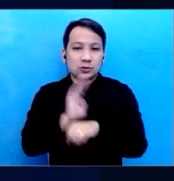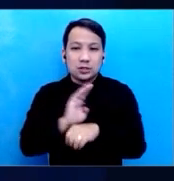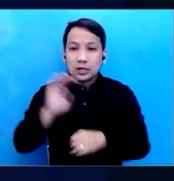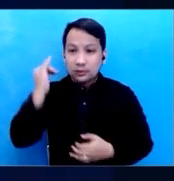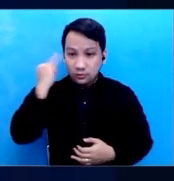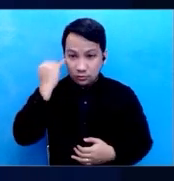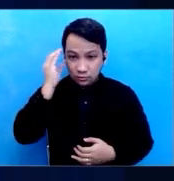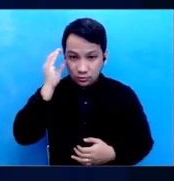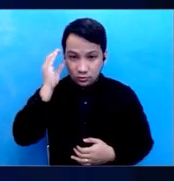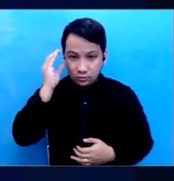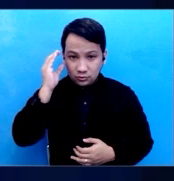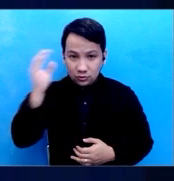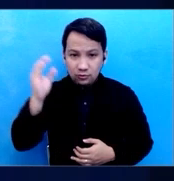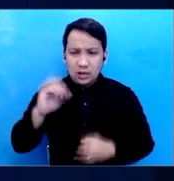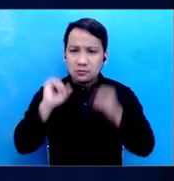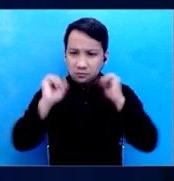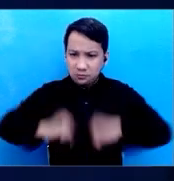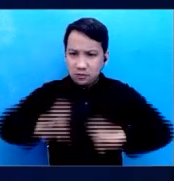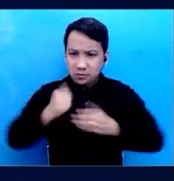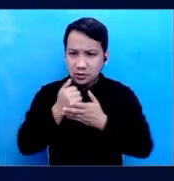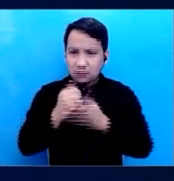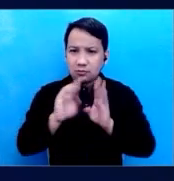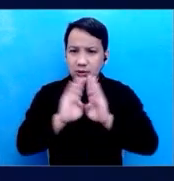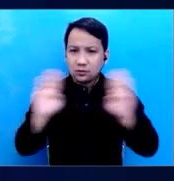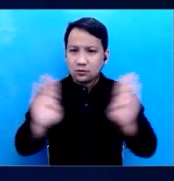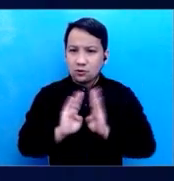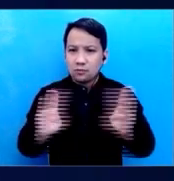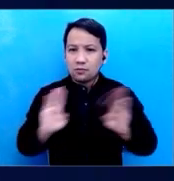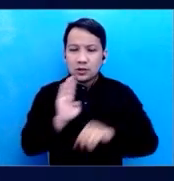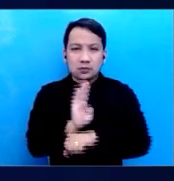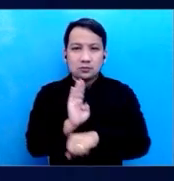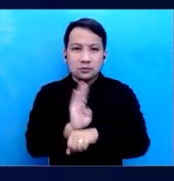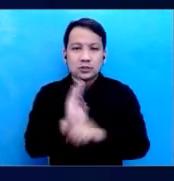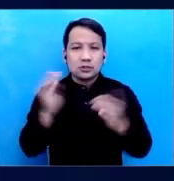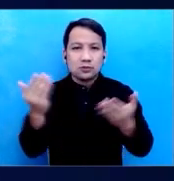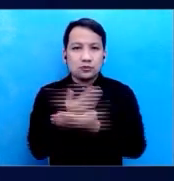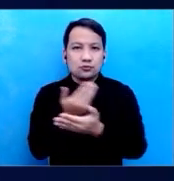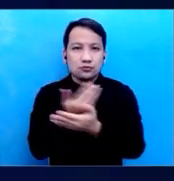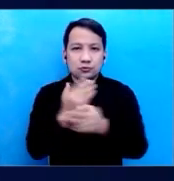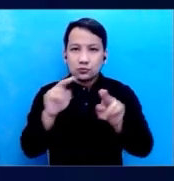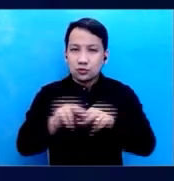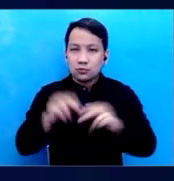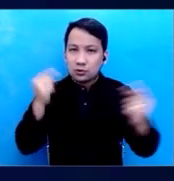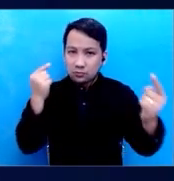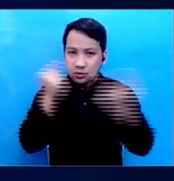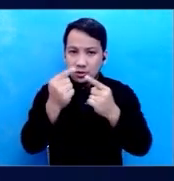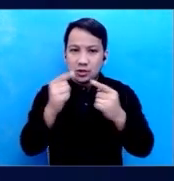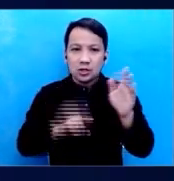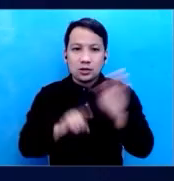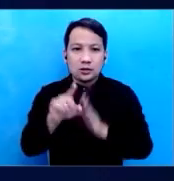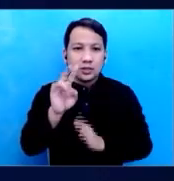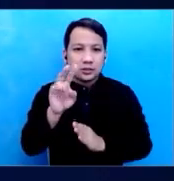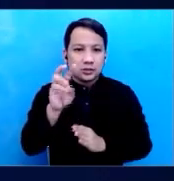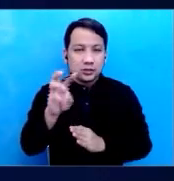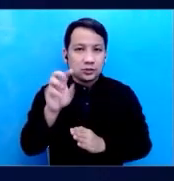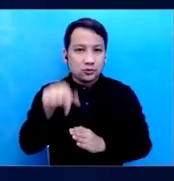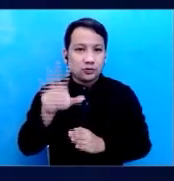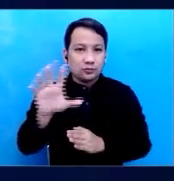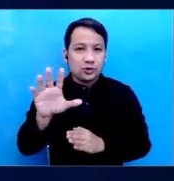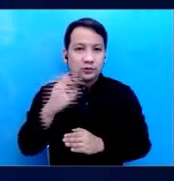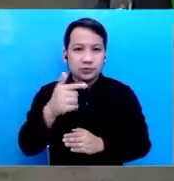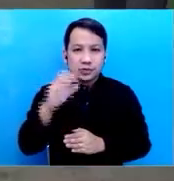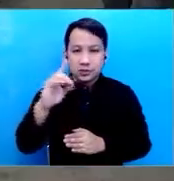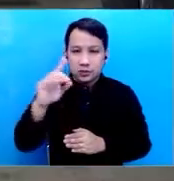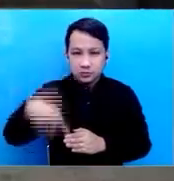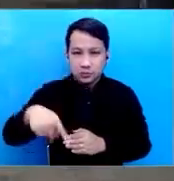Concepcion, makatutulong ang pagbubukas ng negosyo sa new normal para maabot ang target na 6.5 GDP sa unang